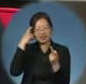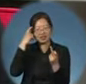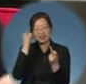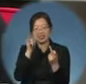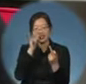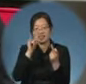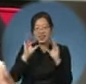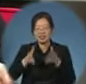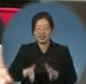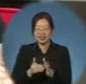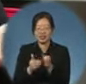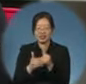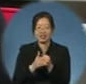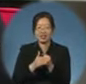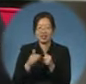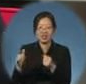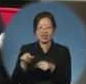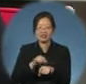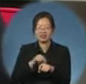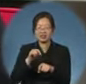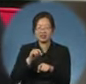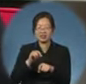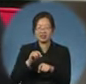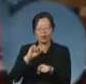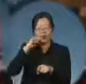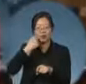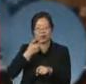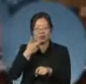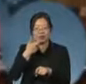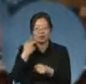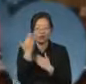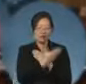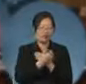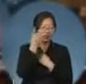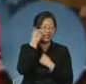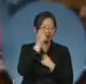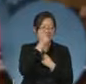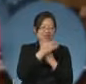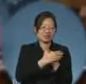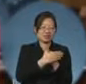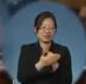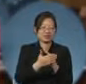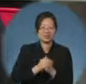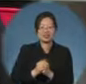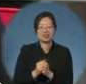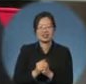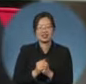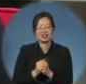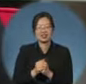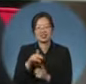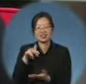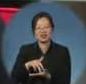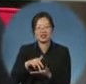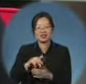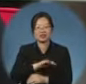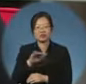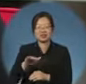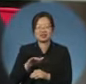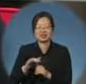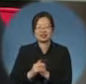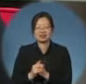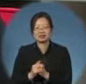하면서 얘기를 나니까 하나도 별로 괴로움과 를 보내는 거예요 몸이 기억하는 것은 기억하는 거야 그래 그때 그 부분을 우리는